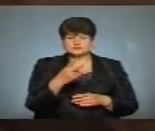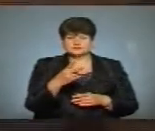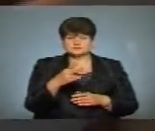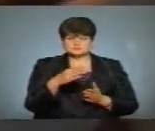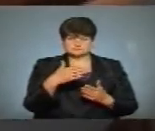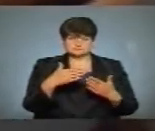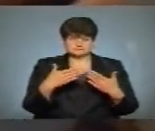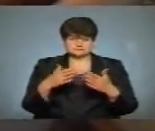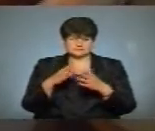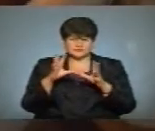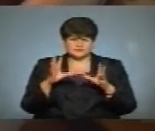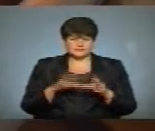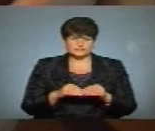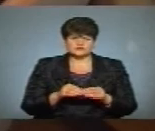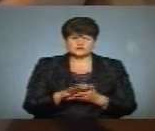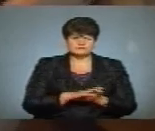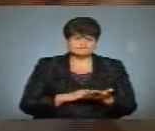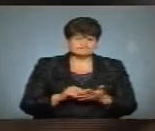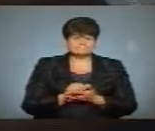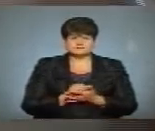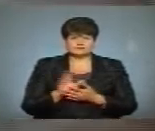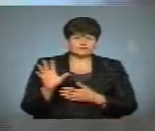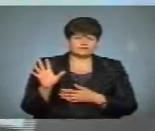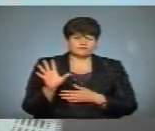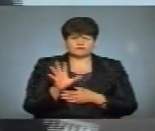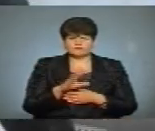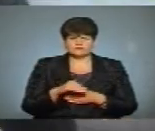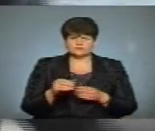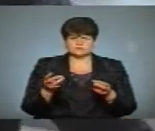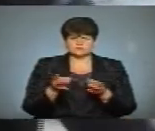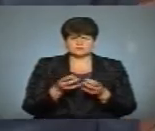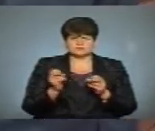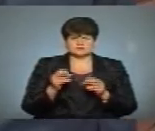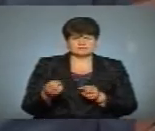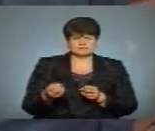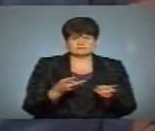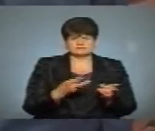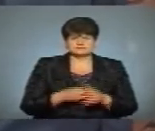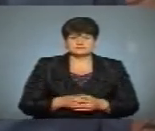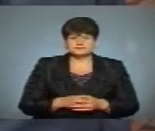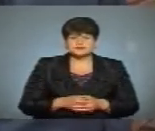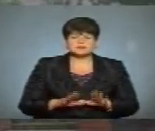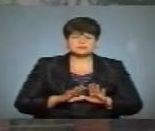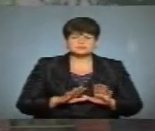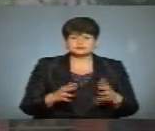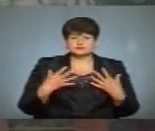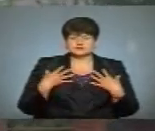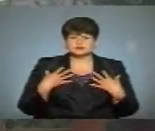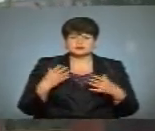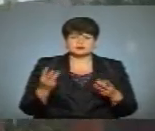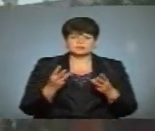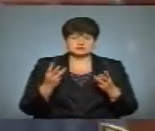шкафчиках. Все понищено. Рахуйте, воно все вже потрібно буде викидати. Заступник начальника пожежно-рятувальної